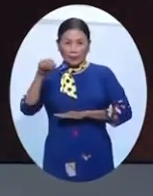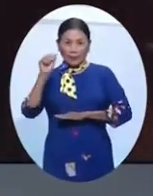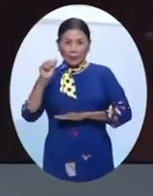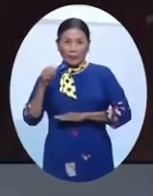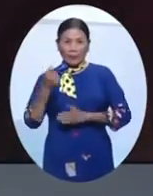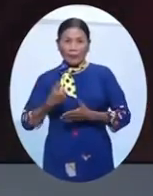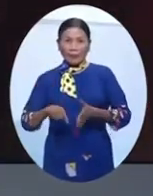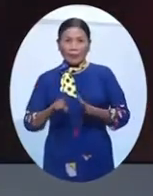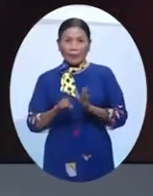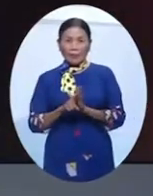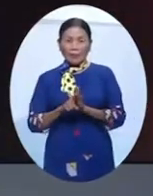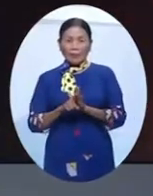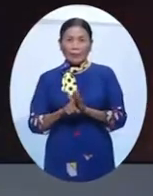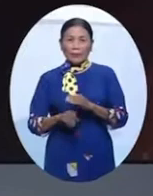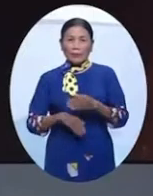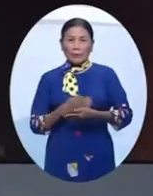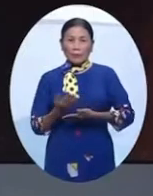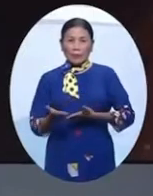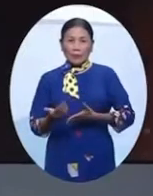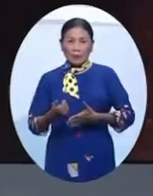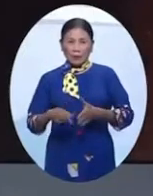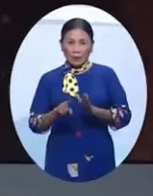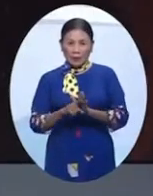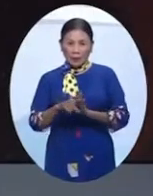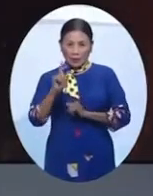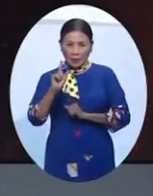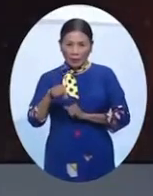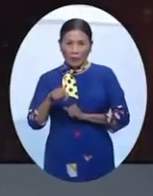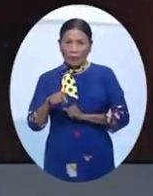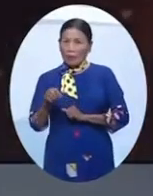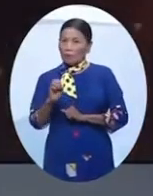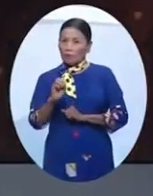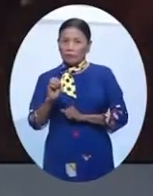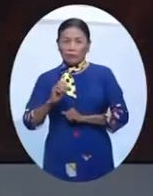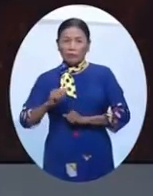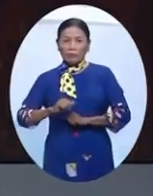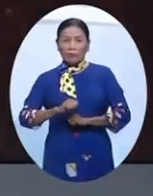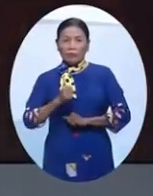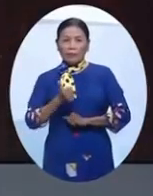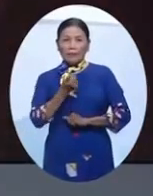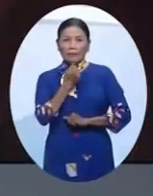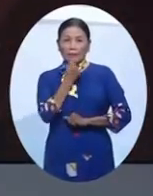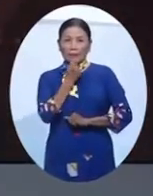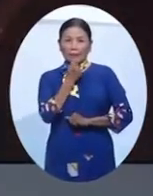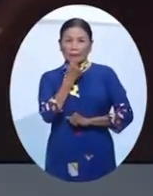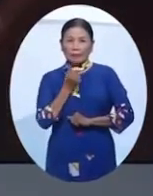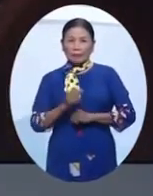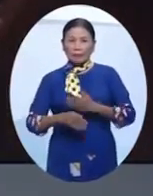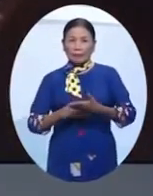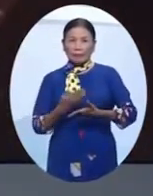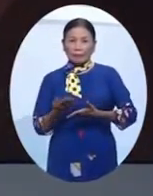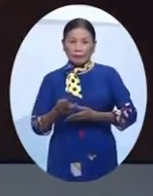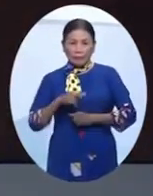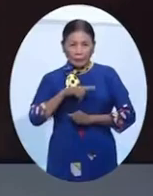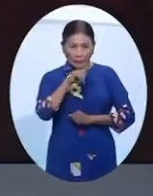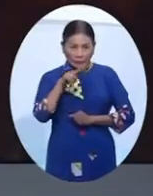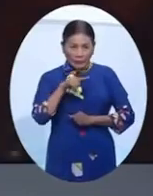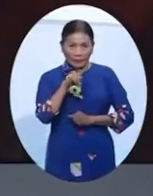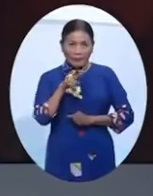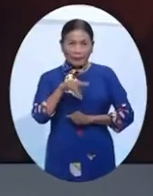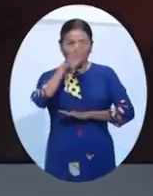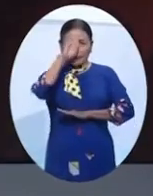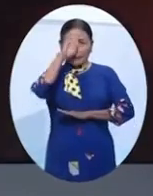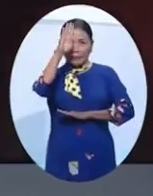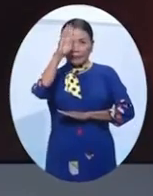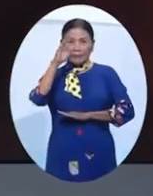sản xuất kinh doanh theo quy định của pháp luật, không vi phạm quyền sở hữu và gian lận thương mại. Quá trình tìm kiếm đang được Sở Công Thương thành phố triển